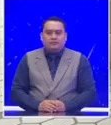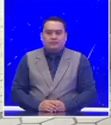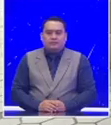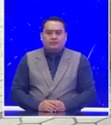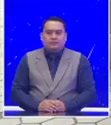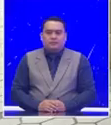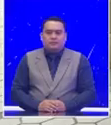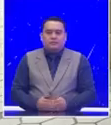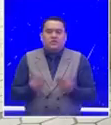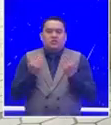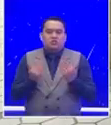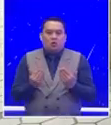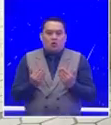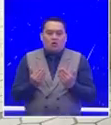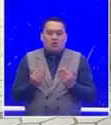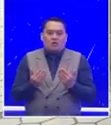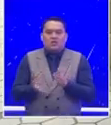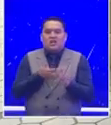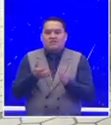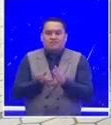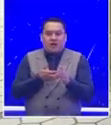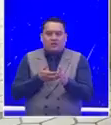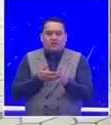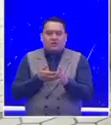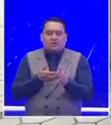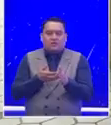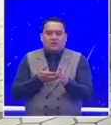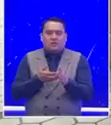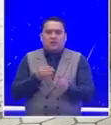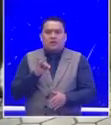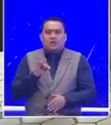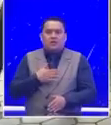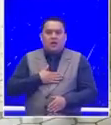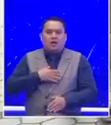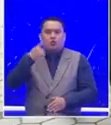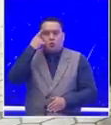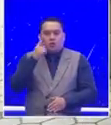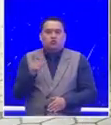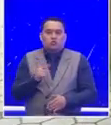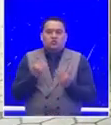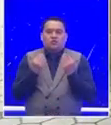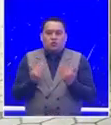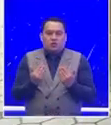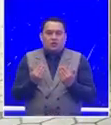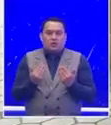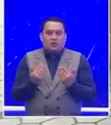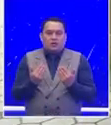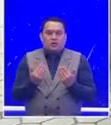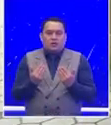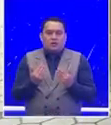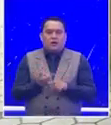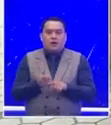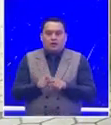На сегодняшний день вопрос состоит о нехватке данных средств. И я считаю, что на сегодняшний день